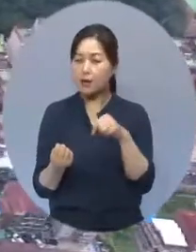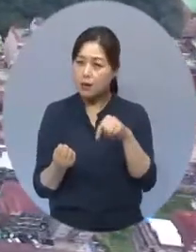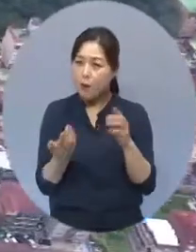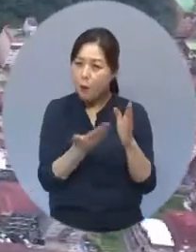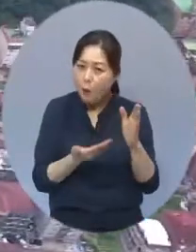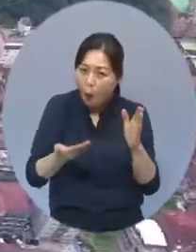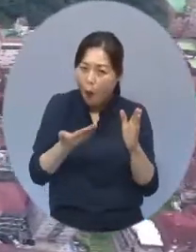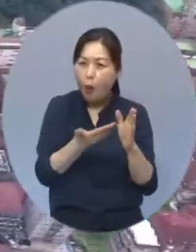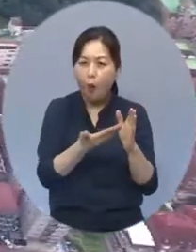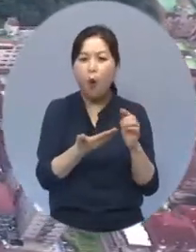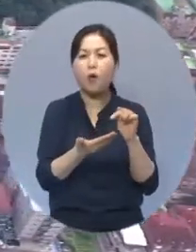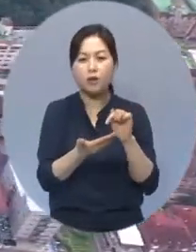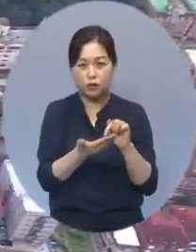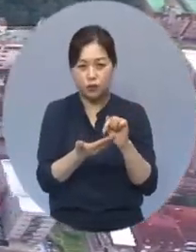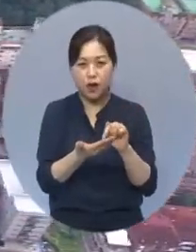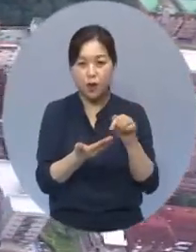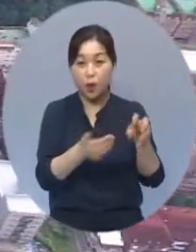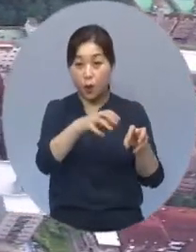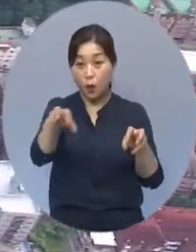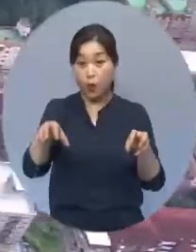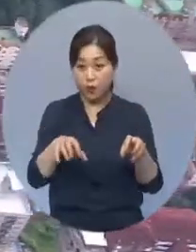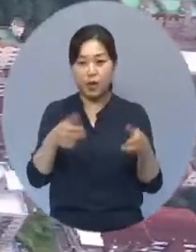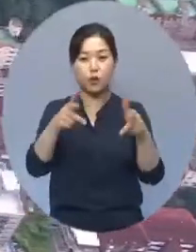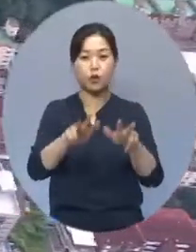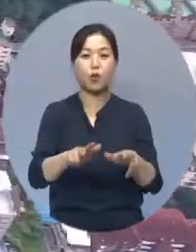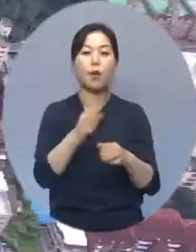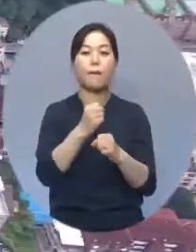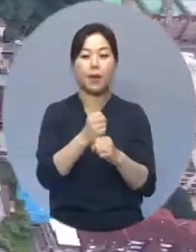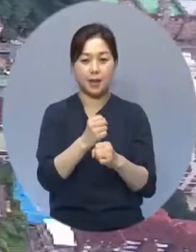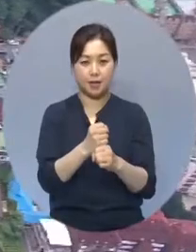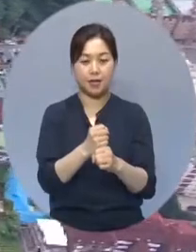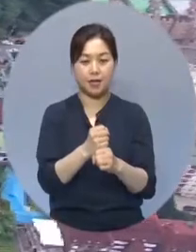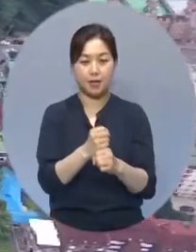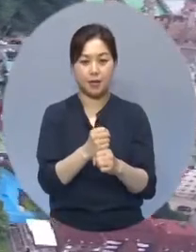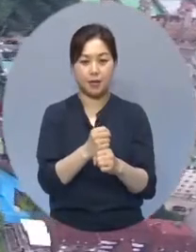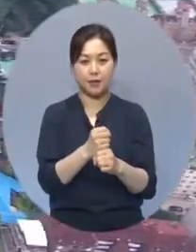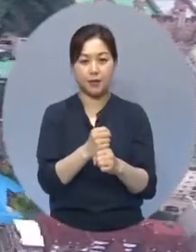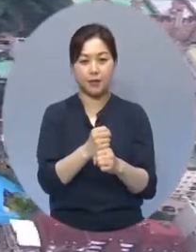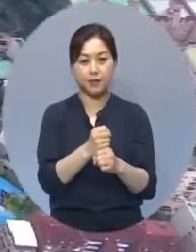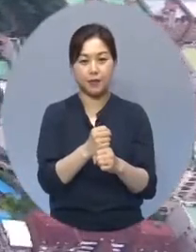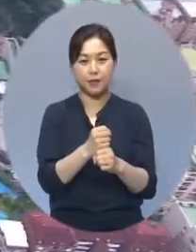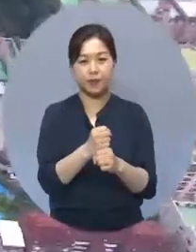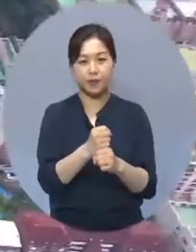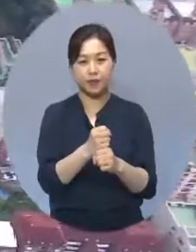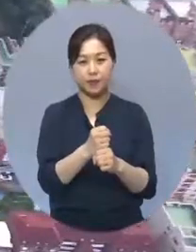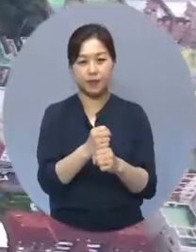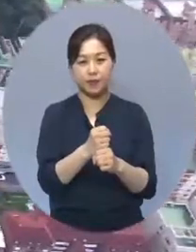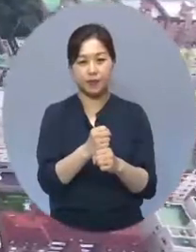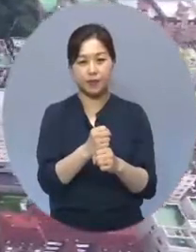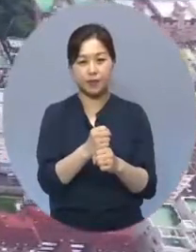호수를 중심으로 한 또 공원 조성을 해줌으로써 정말